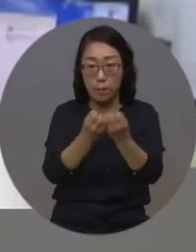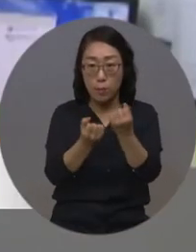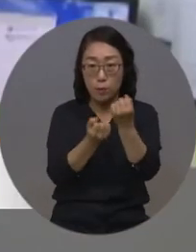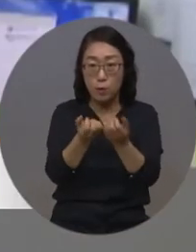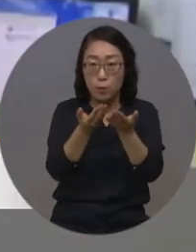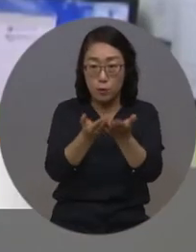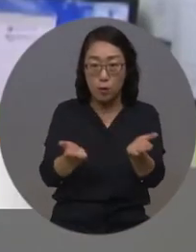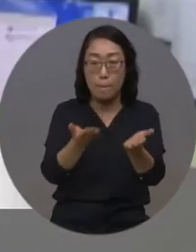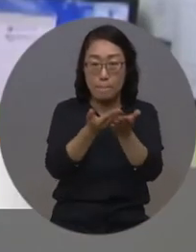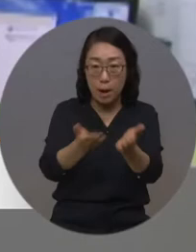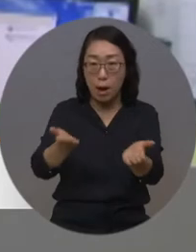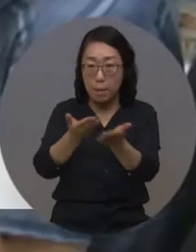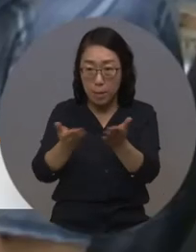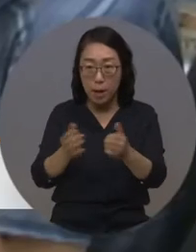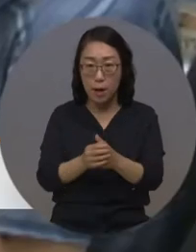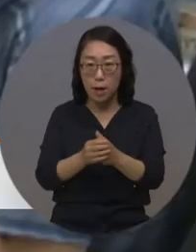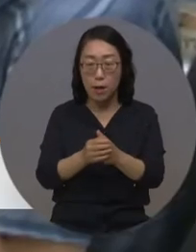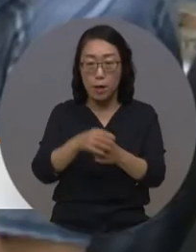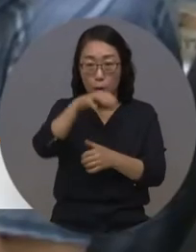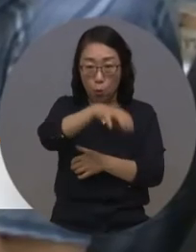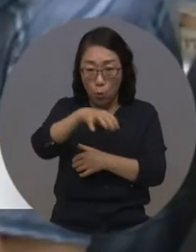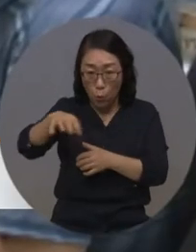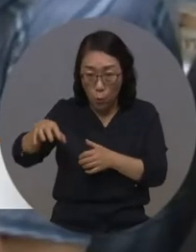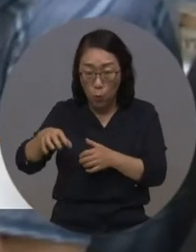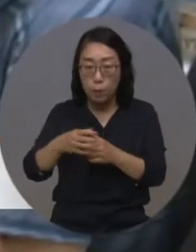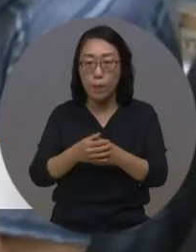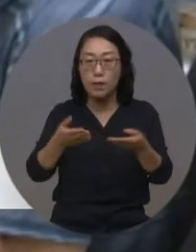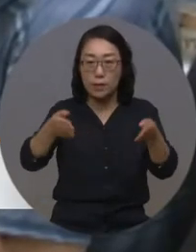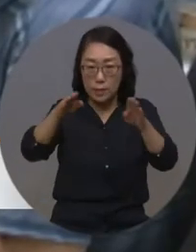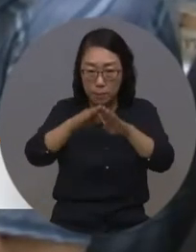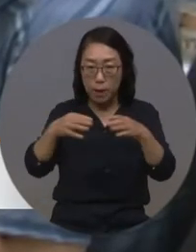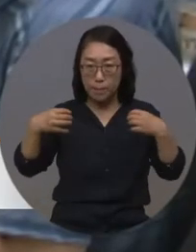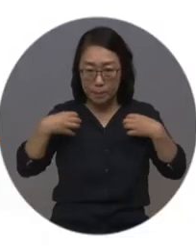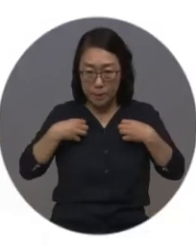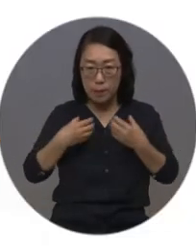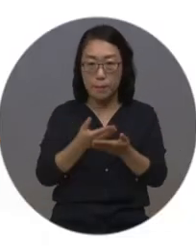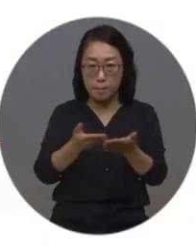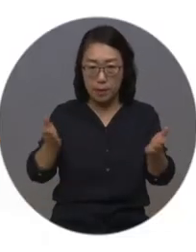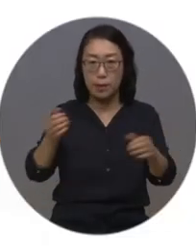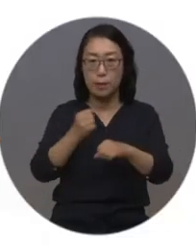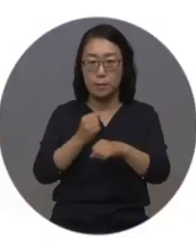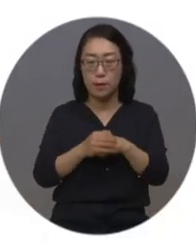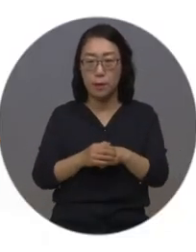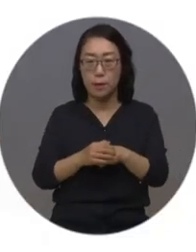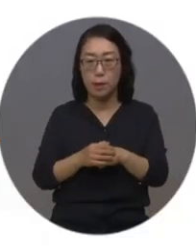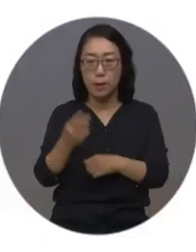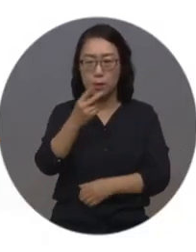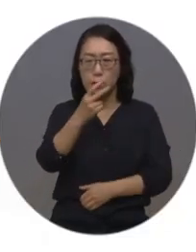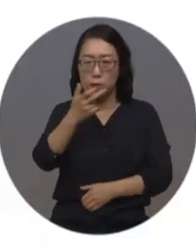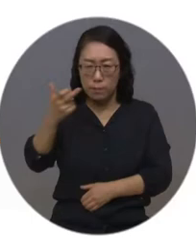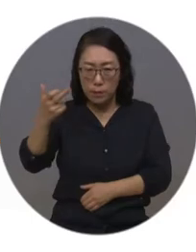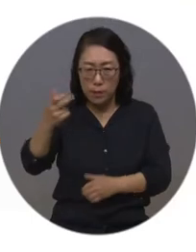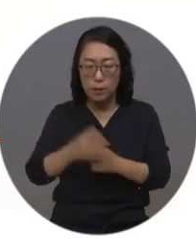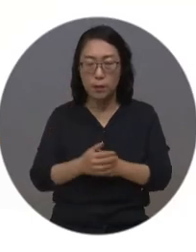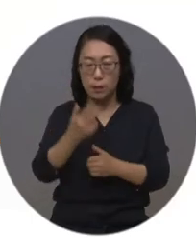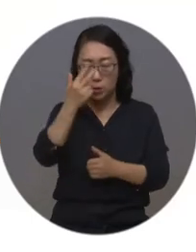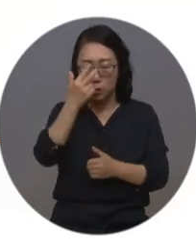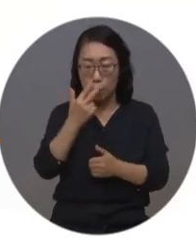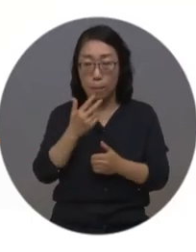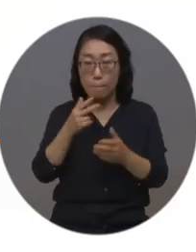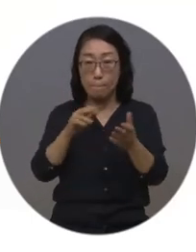국가기관과 지방자치단체, 공공기관에 배포했다고 밝혔습니다. 2017년에 시행된